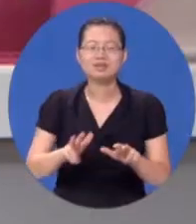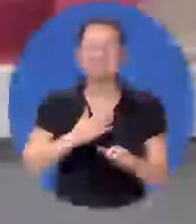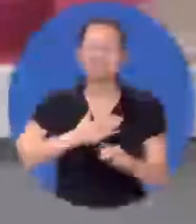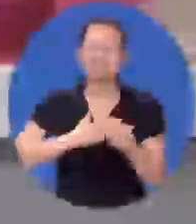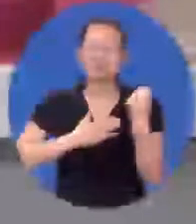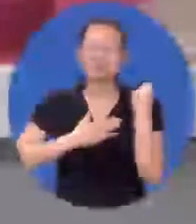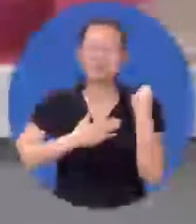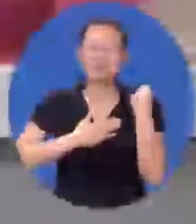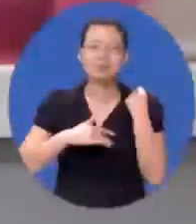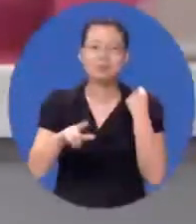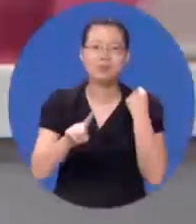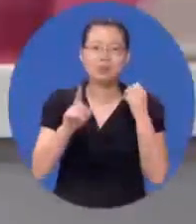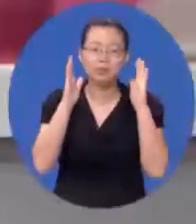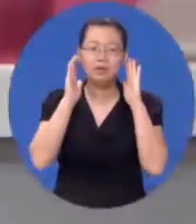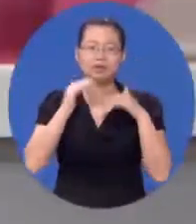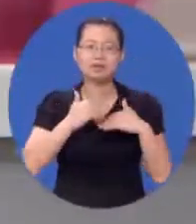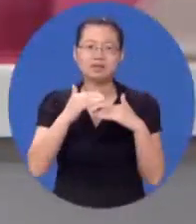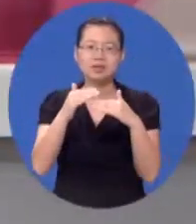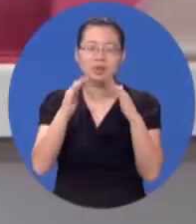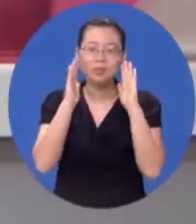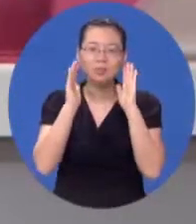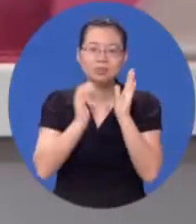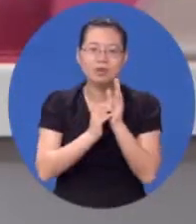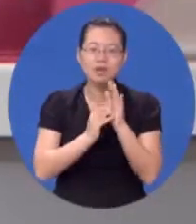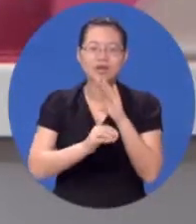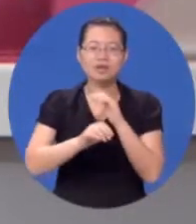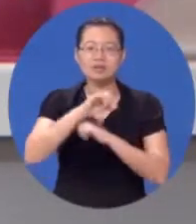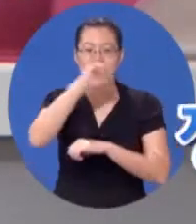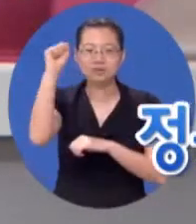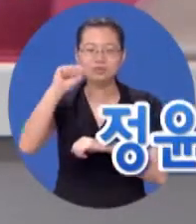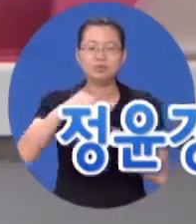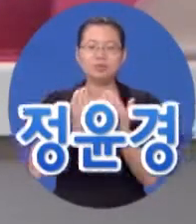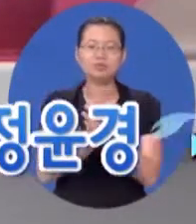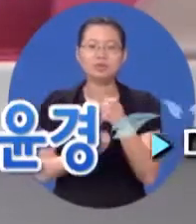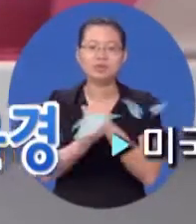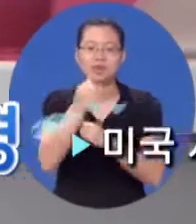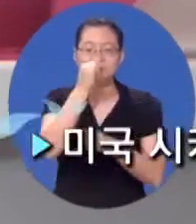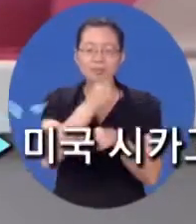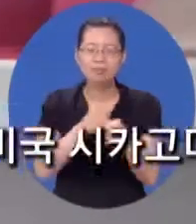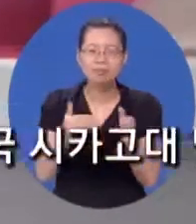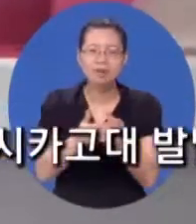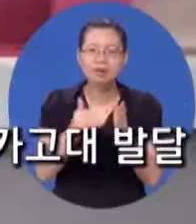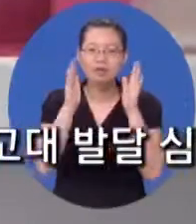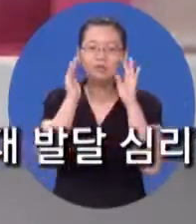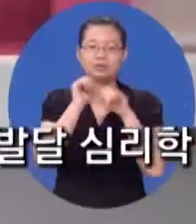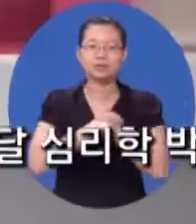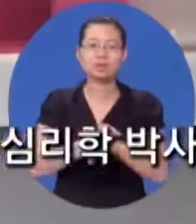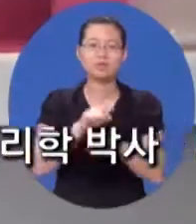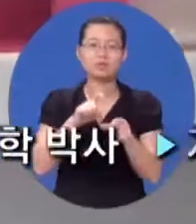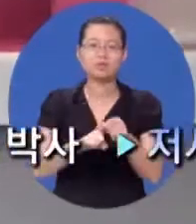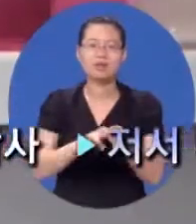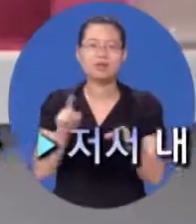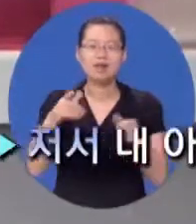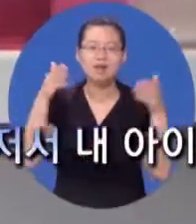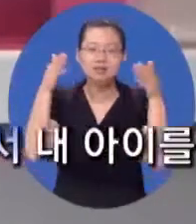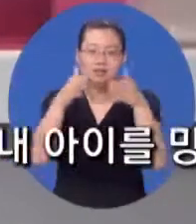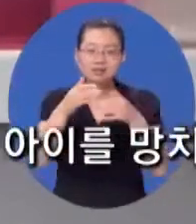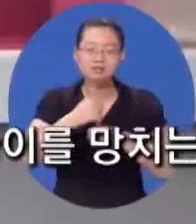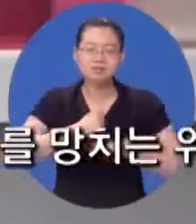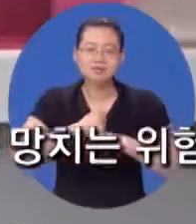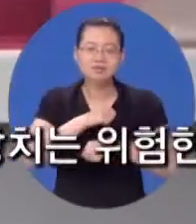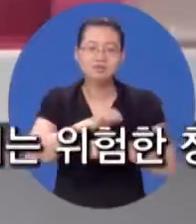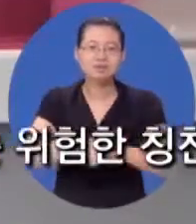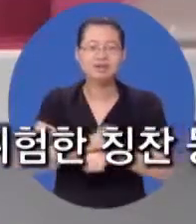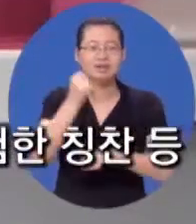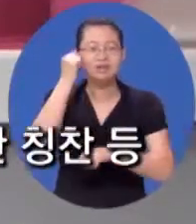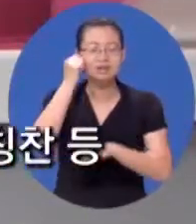정서 지능이라는 게 공부하는 과정, 그리고 공부한 걸 성취하는 것 모두에 영향을 주는데요. 일단 공부를 잘하려면 주의 집중을 잘하고,